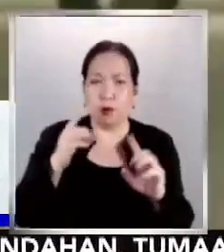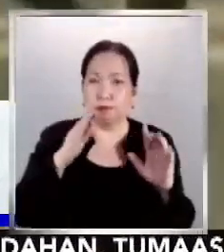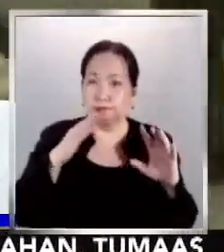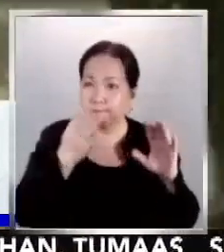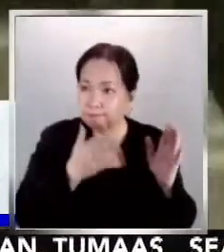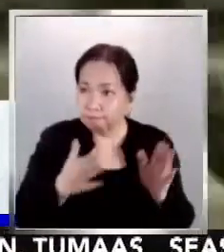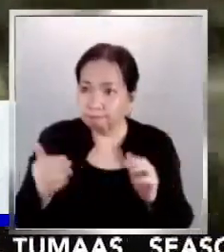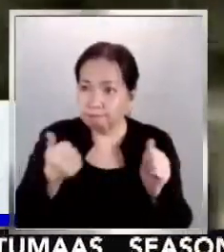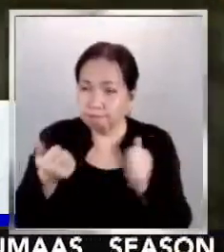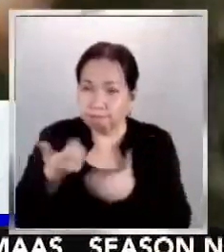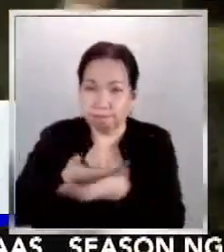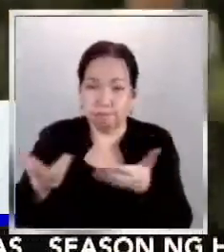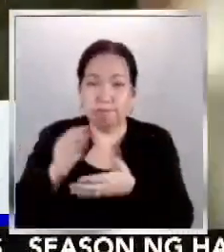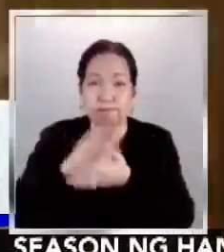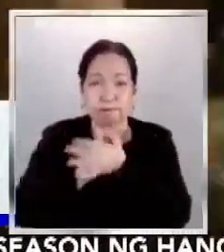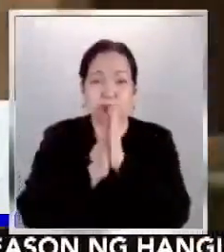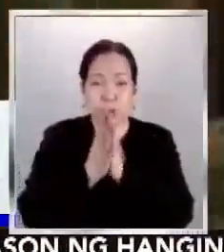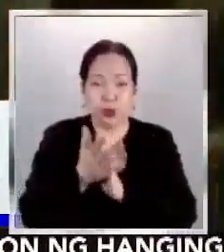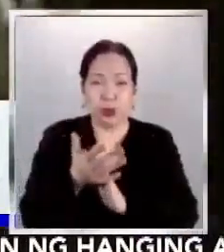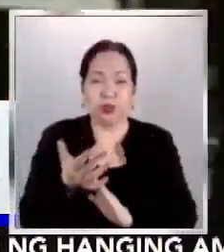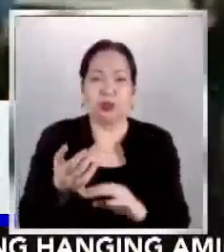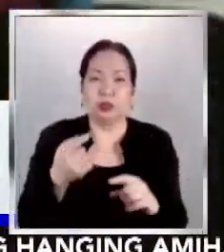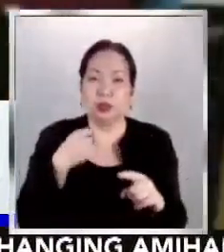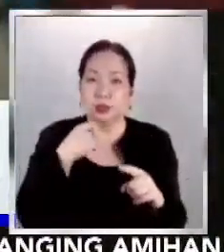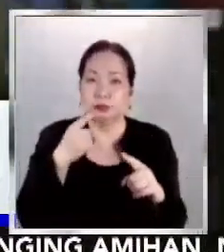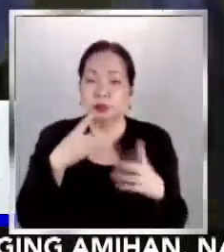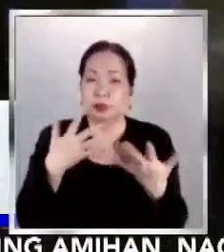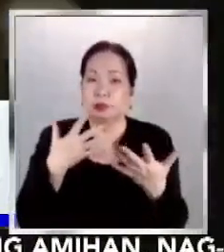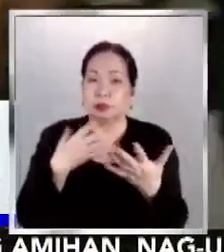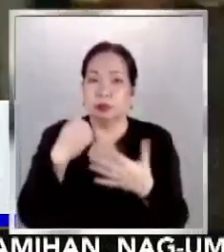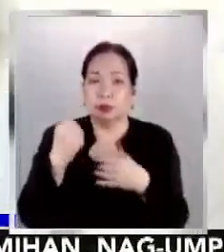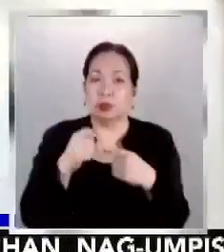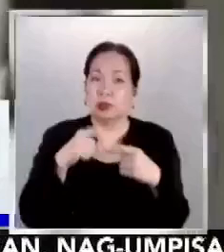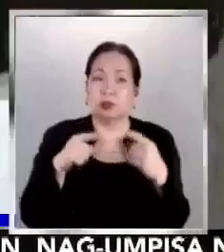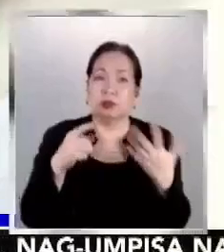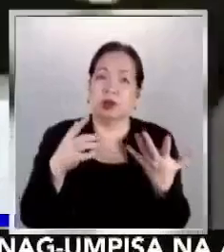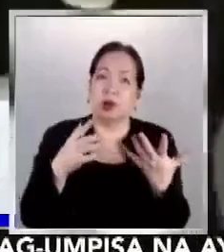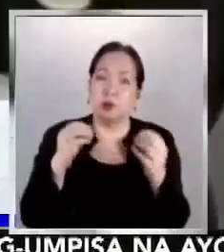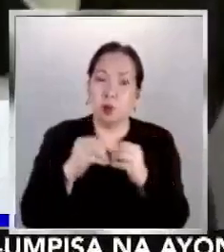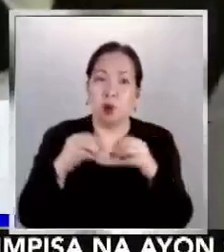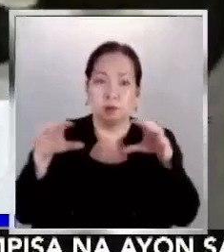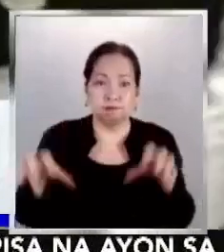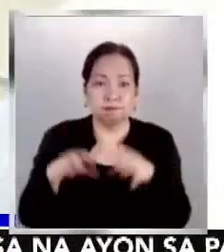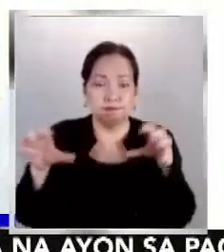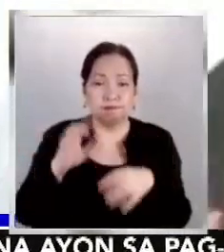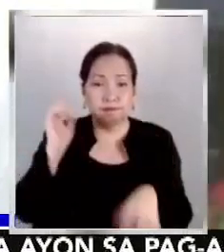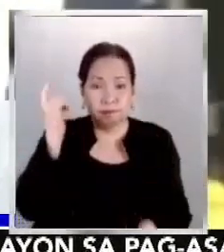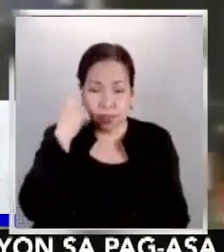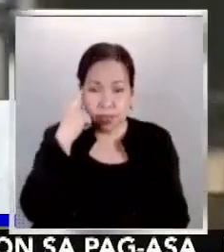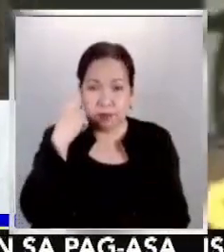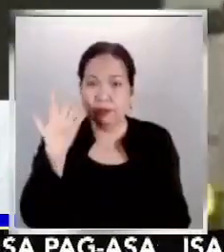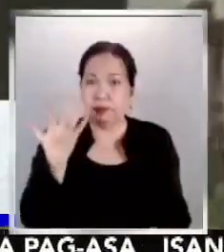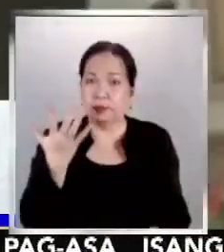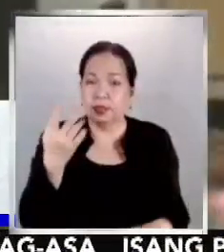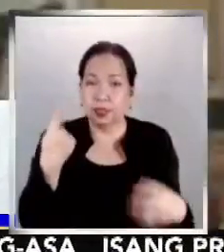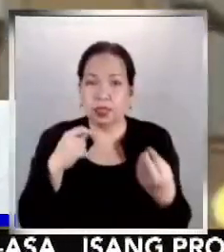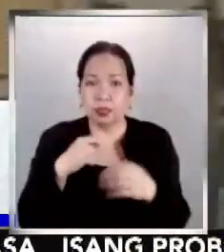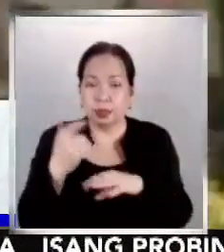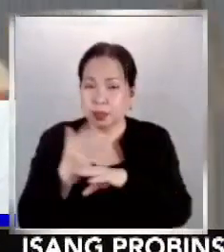kaguluhan. Sa labas naman ng bansa, mas magpupursige raw ang gobyerno na mapabuti ang relasyon sa mga kalapit nitong